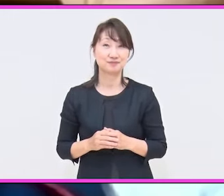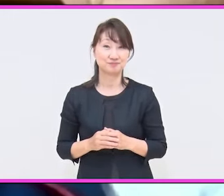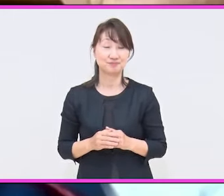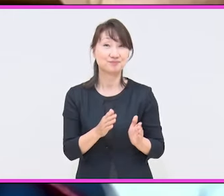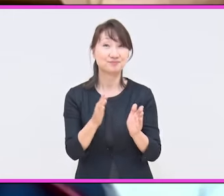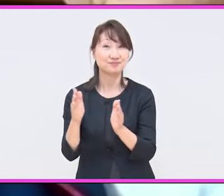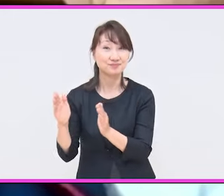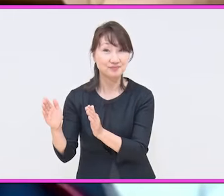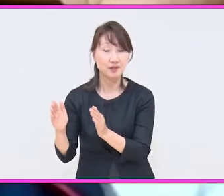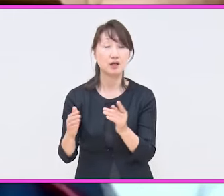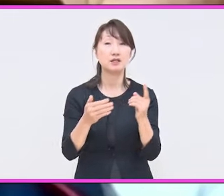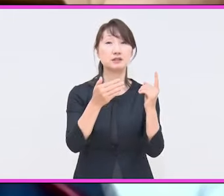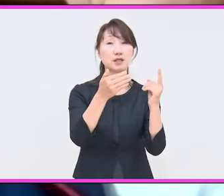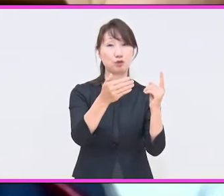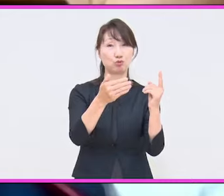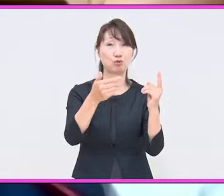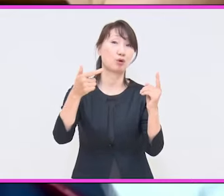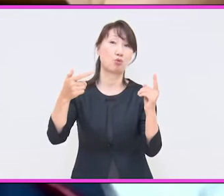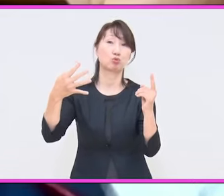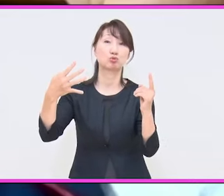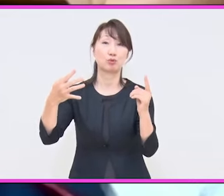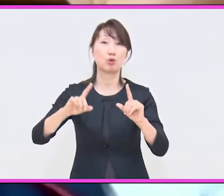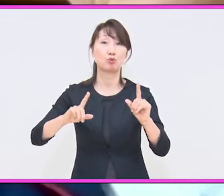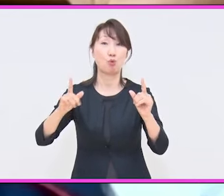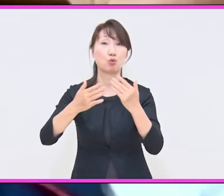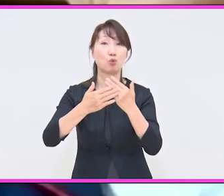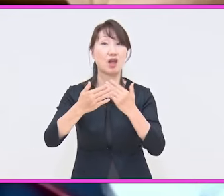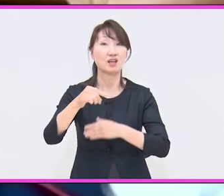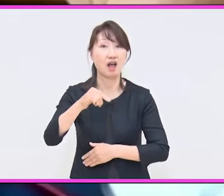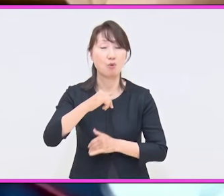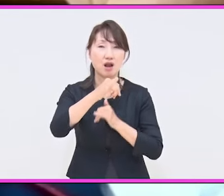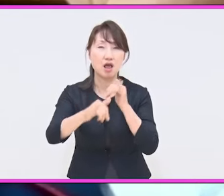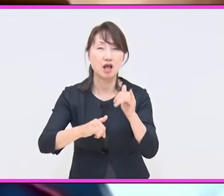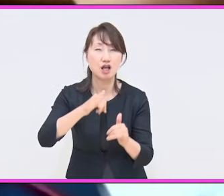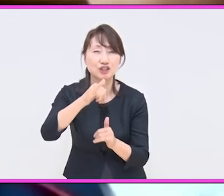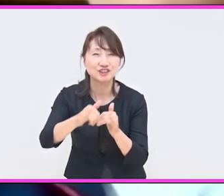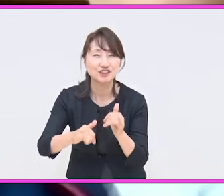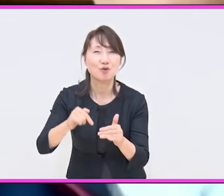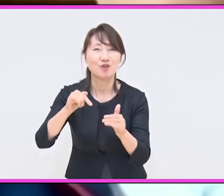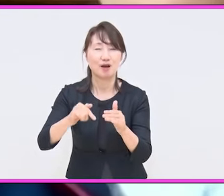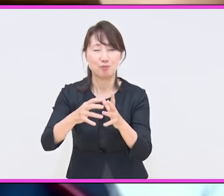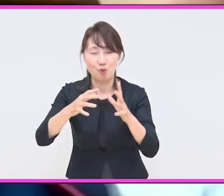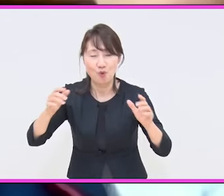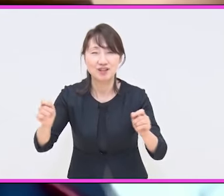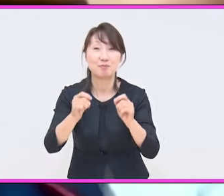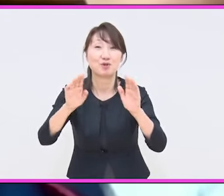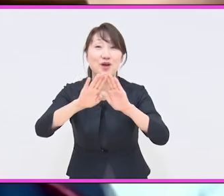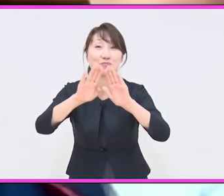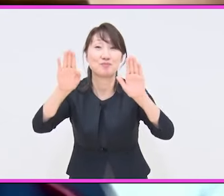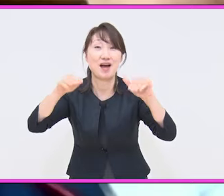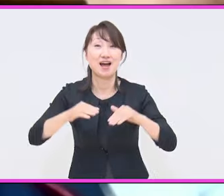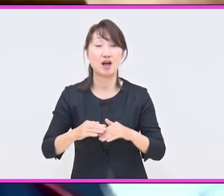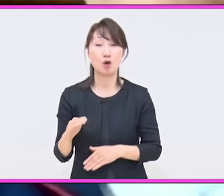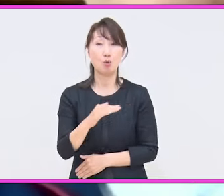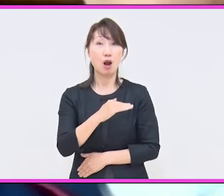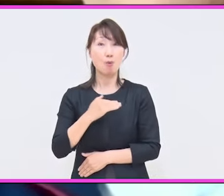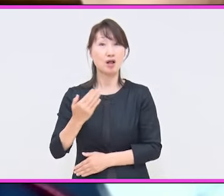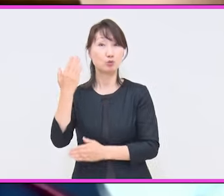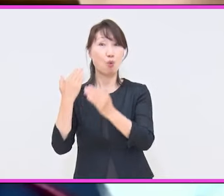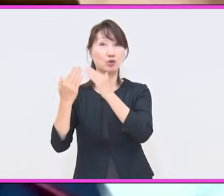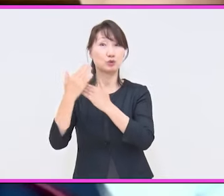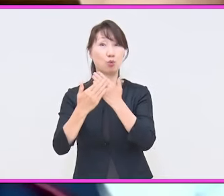さあ、そして1964年の東京大会がまさに歴史上の一大イベントだったわけなんですけれども、私たちに当時の